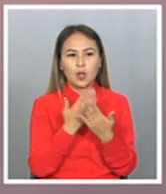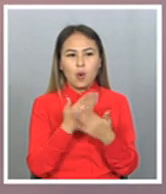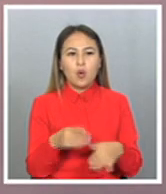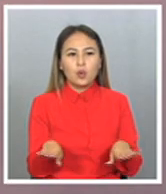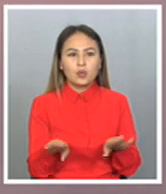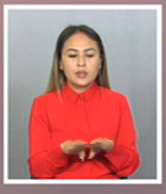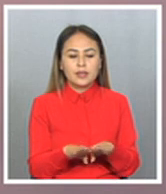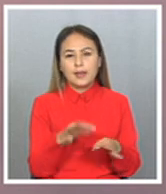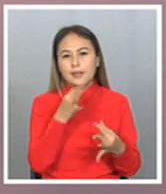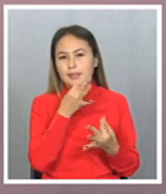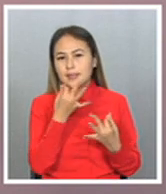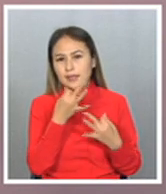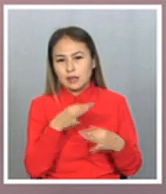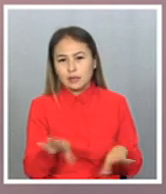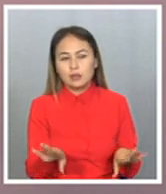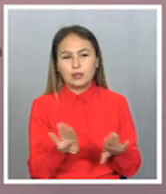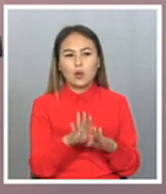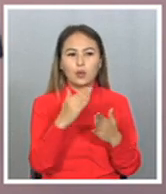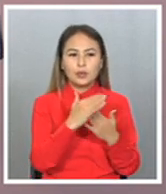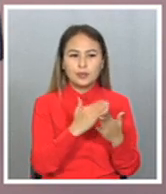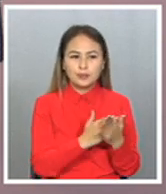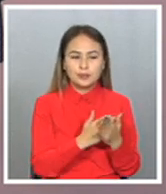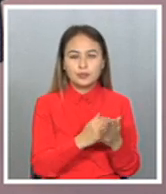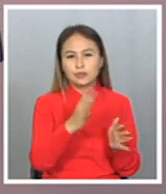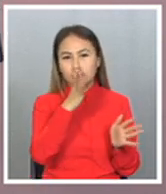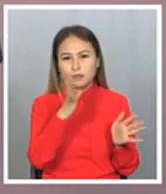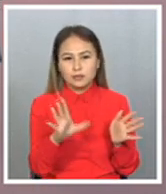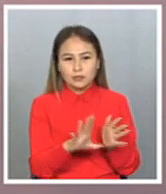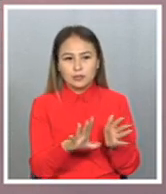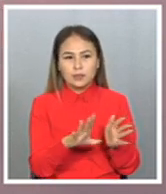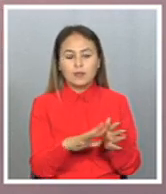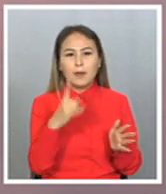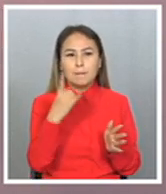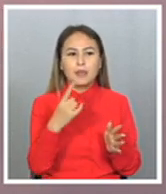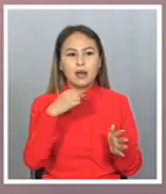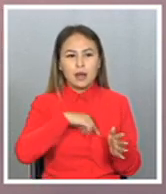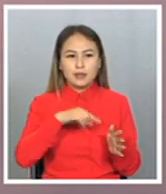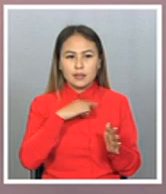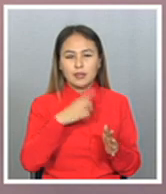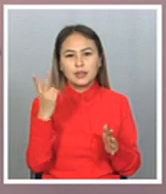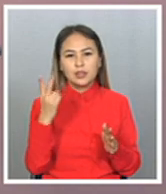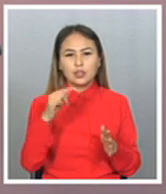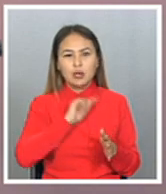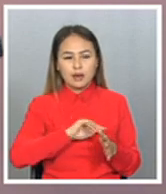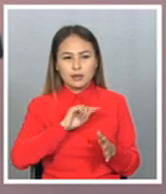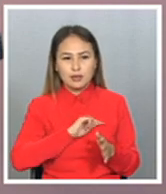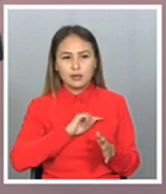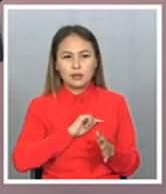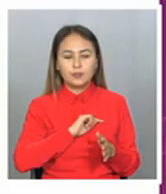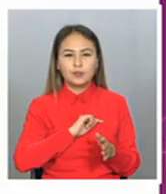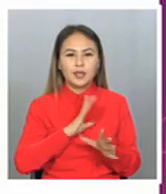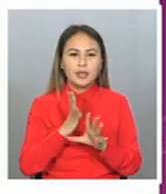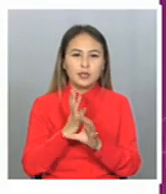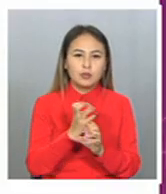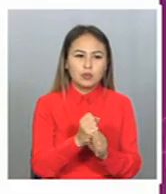Осындай кез келген қоректік тізбекте энергия бір ағзадан екінші ағзаға кеміп